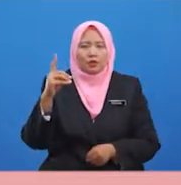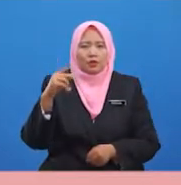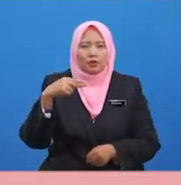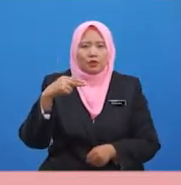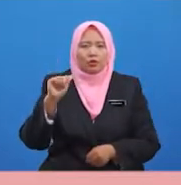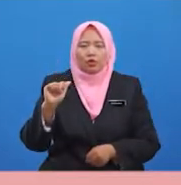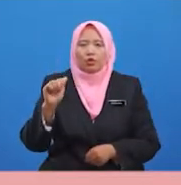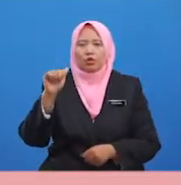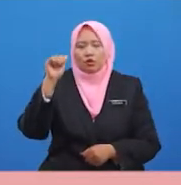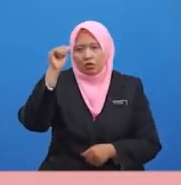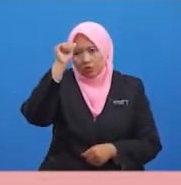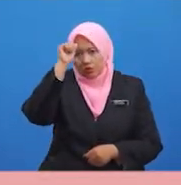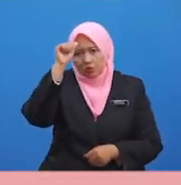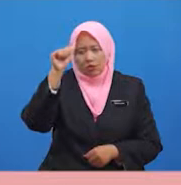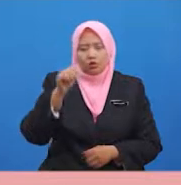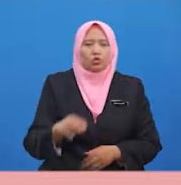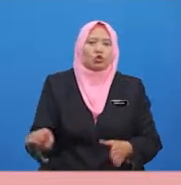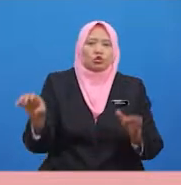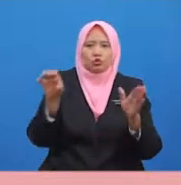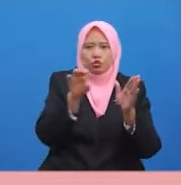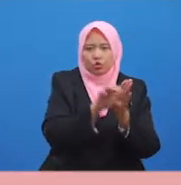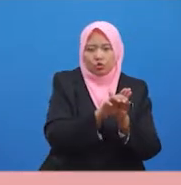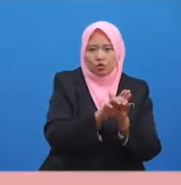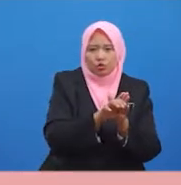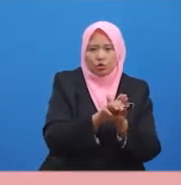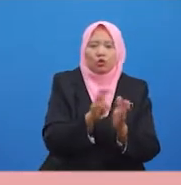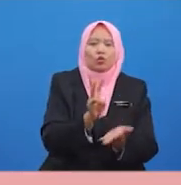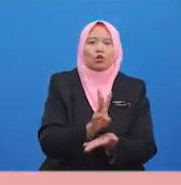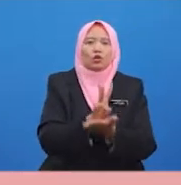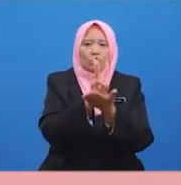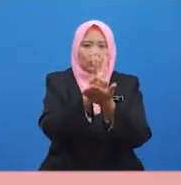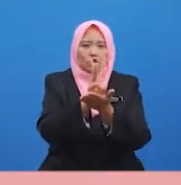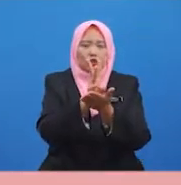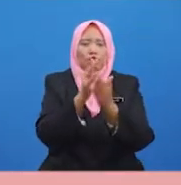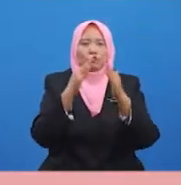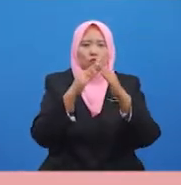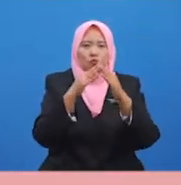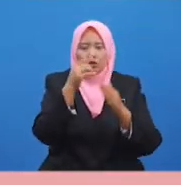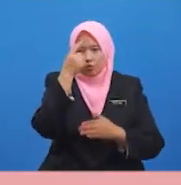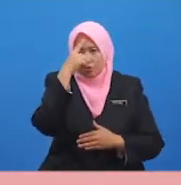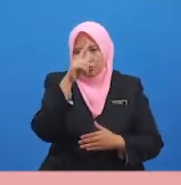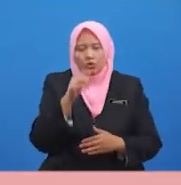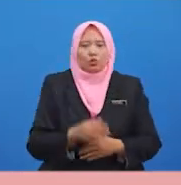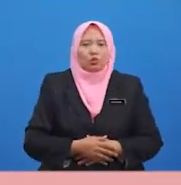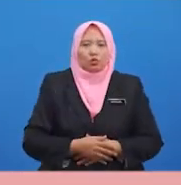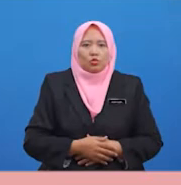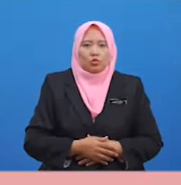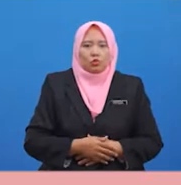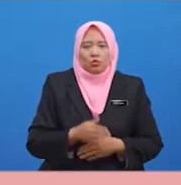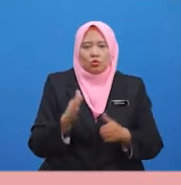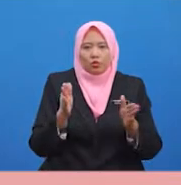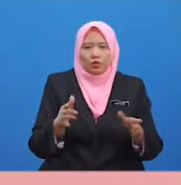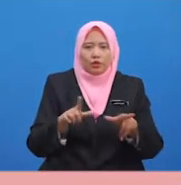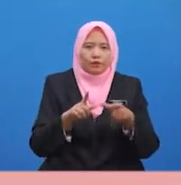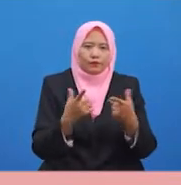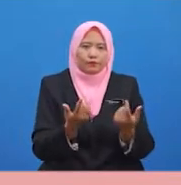Contohnya, mewakafkan rumah untuk pusat penjagaan anak yatim. Apakah pula maksud